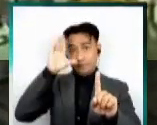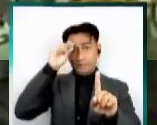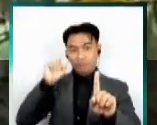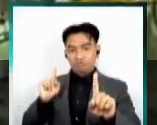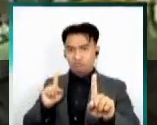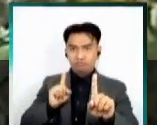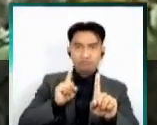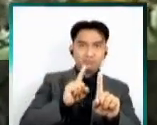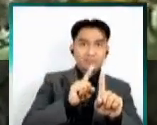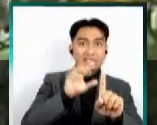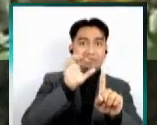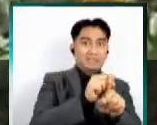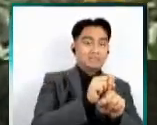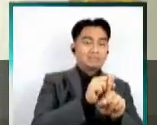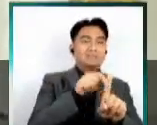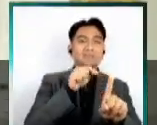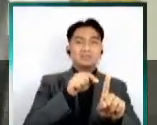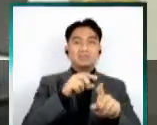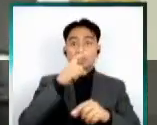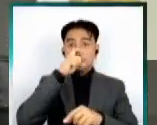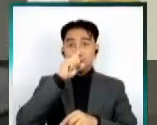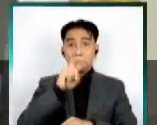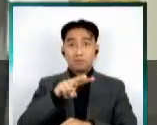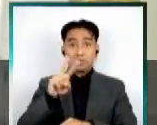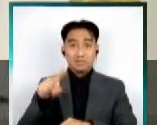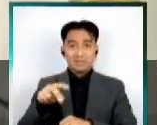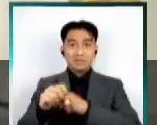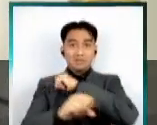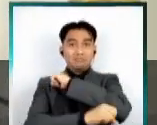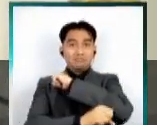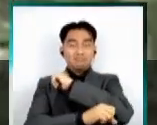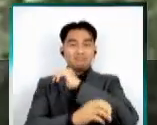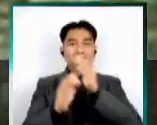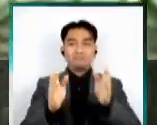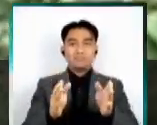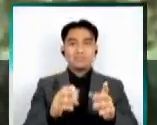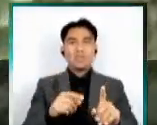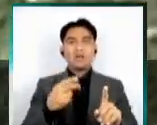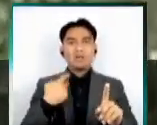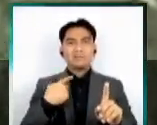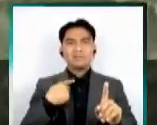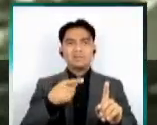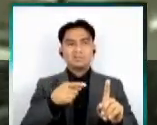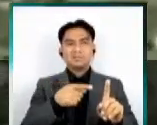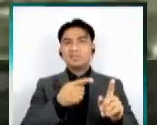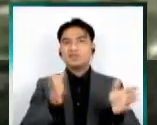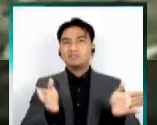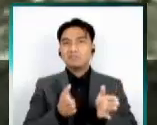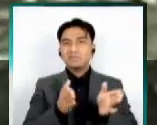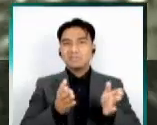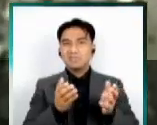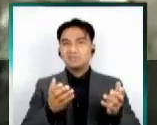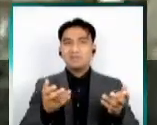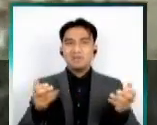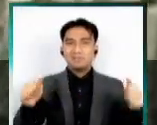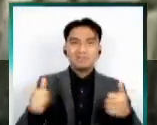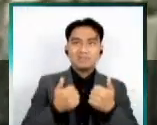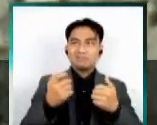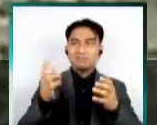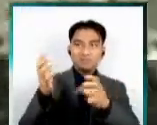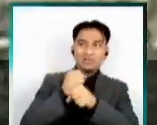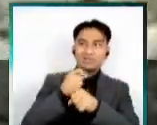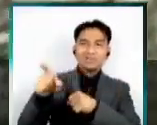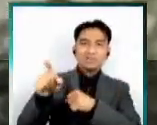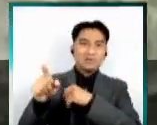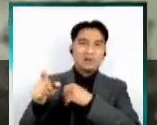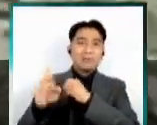naaresto rin ang 22 anyos na snatcher. Hinamon lang daw siya ng mga kaibigan na kunin ang bag ng lola. Nahaharap siya